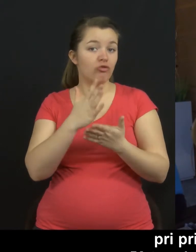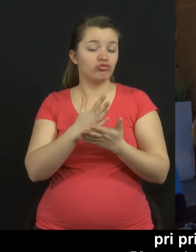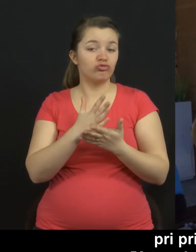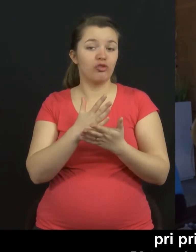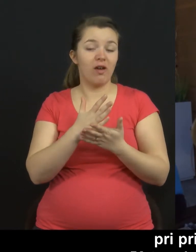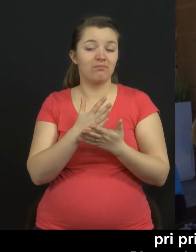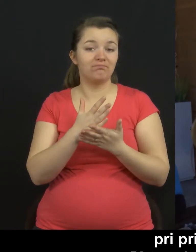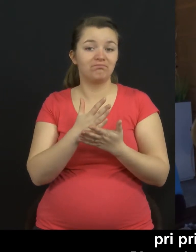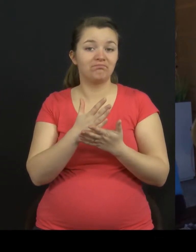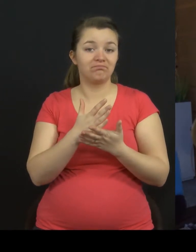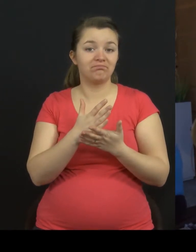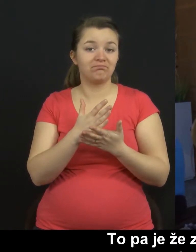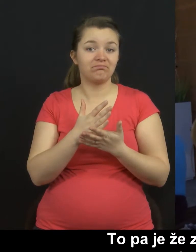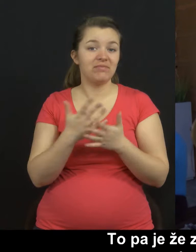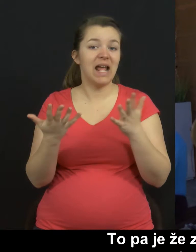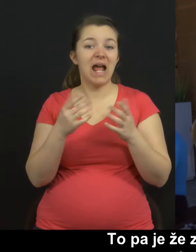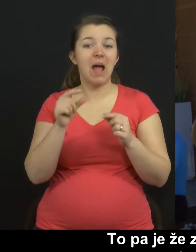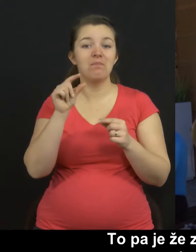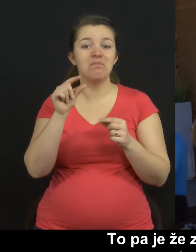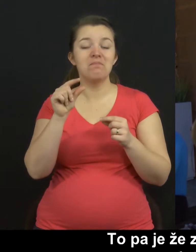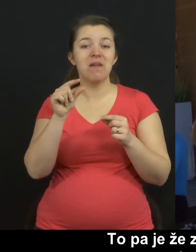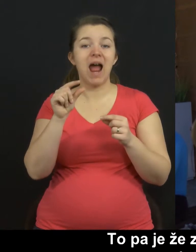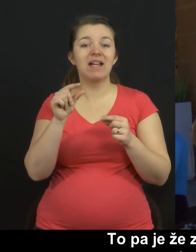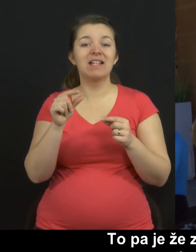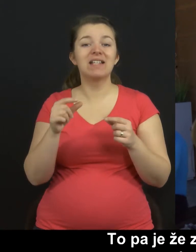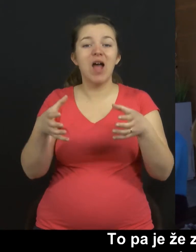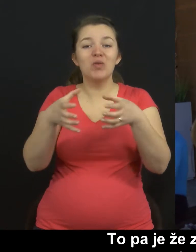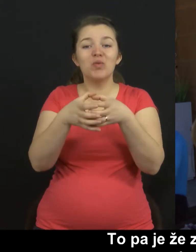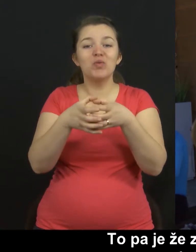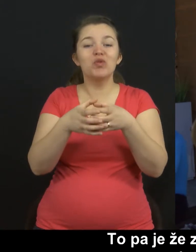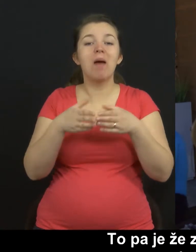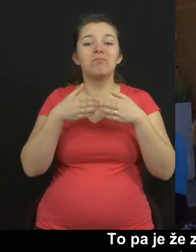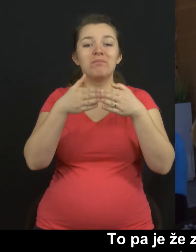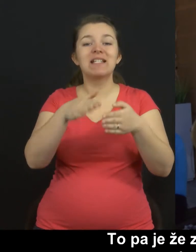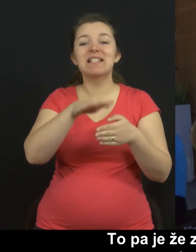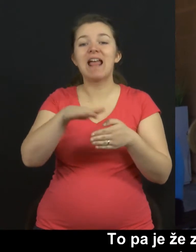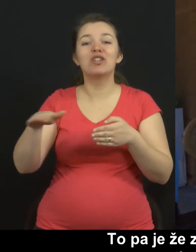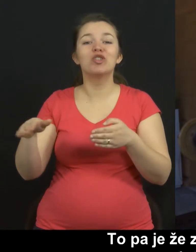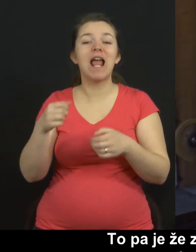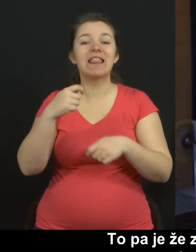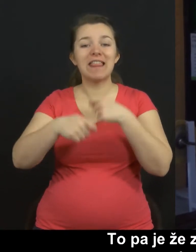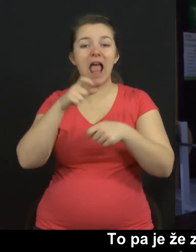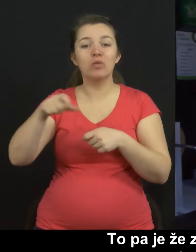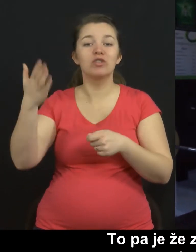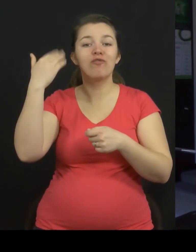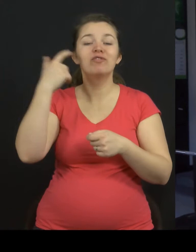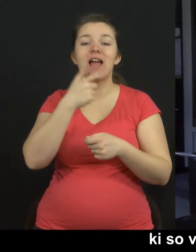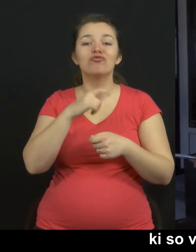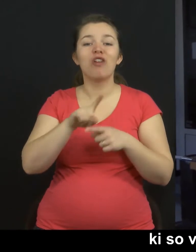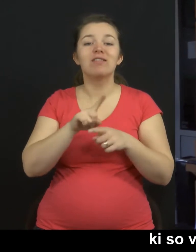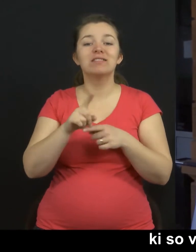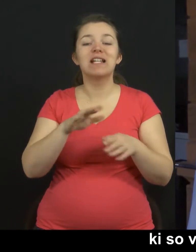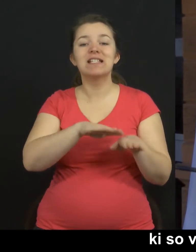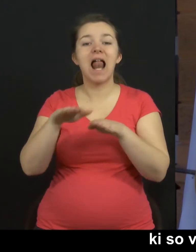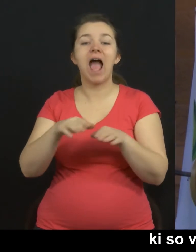dvignene uteži v eni uri. To je pa že kar za neko majhno gručo pristaniških delavcev,